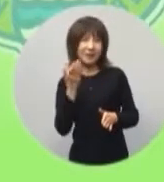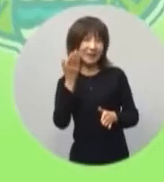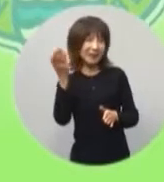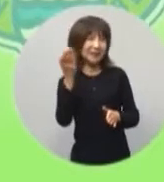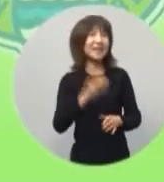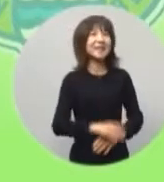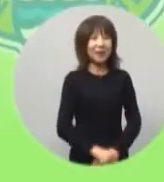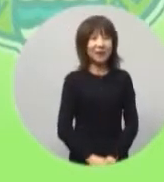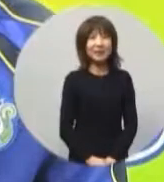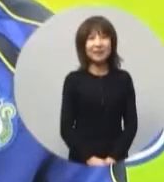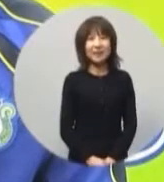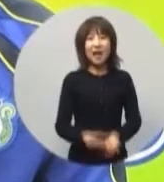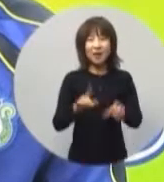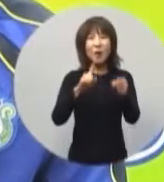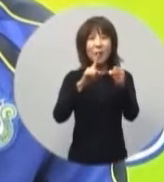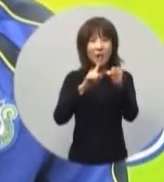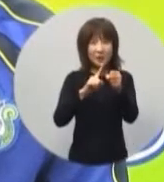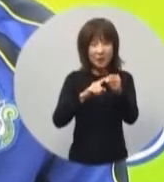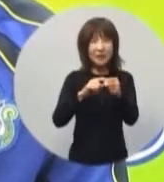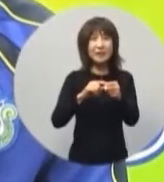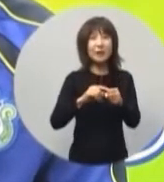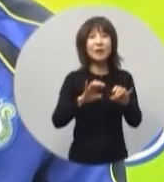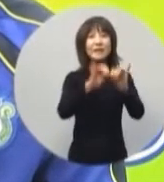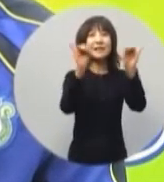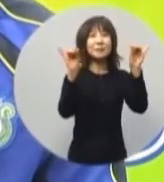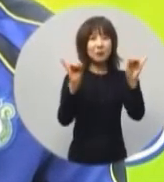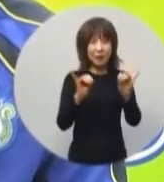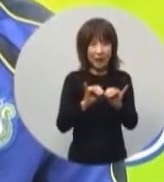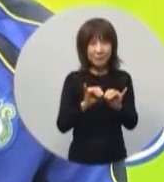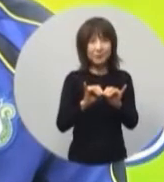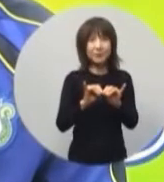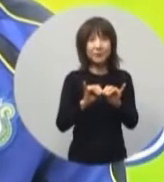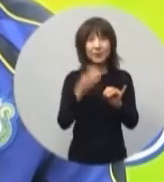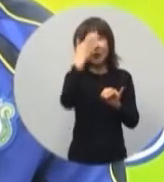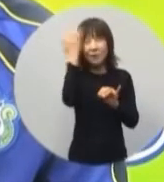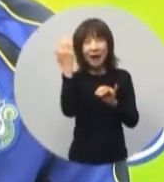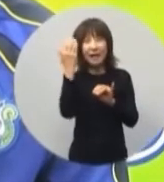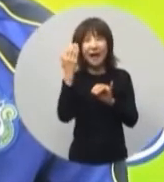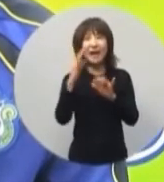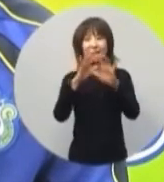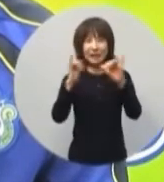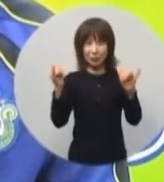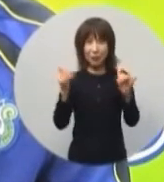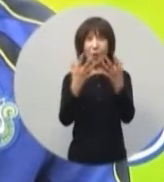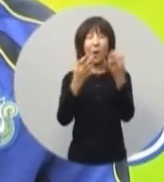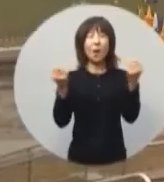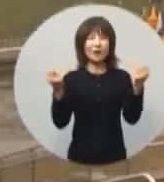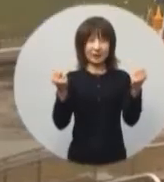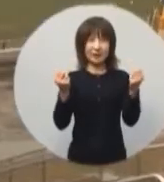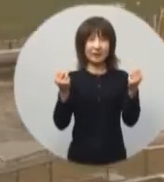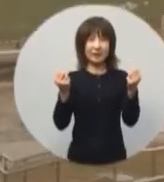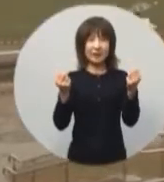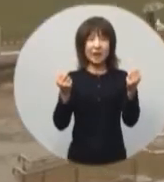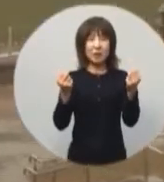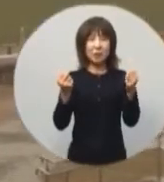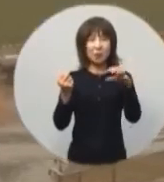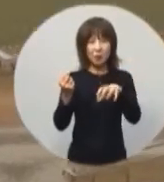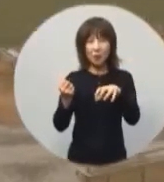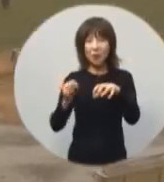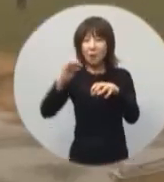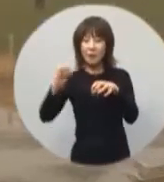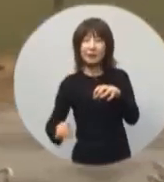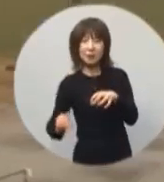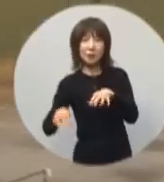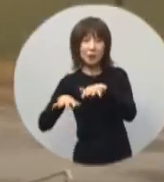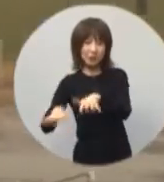う。 今年のチームっていうのは若い人もすごい多いですし、ここの下部組織で育った人